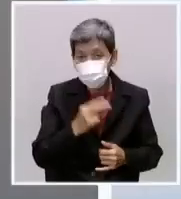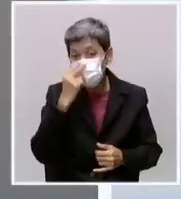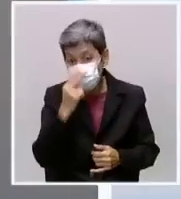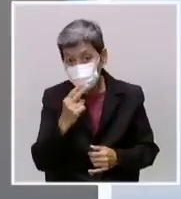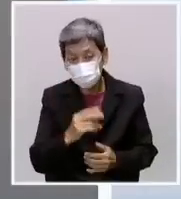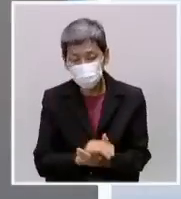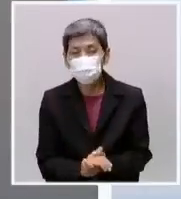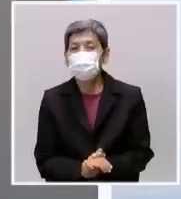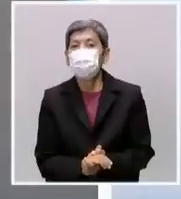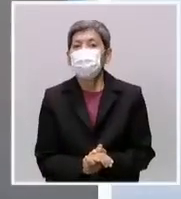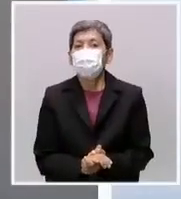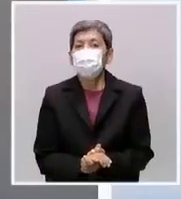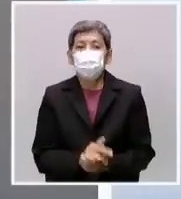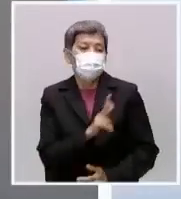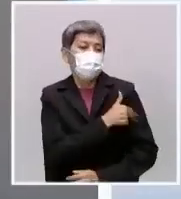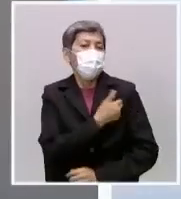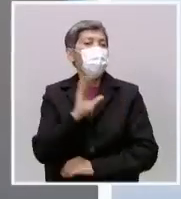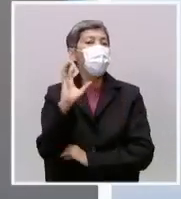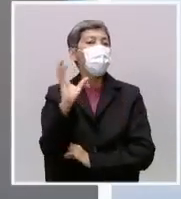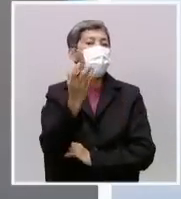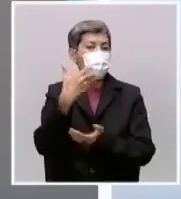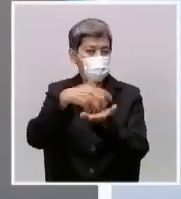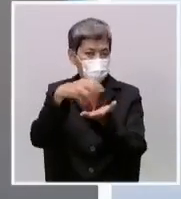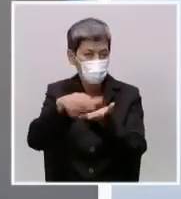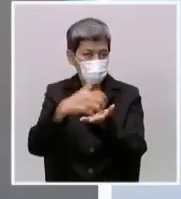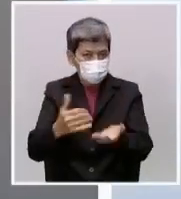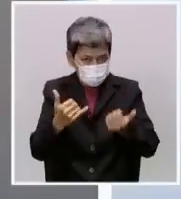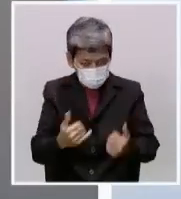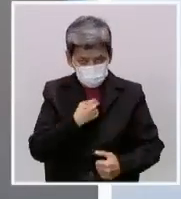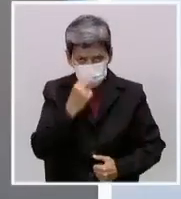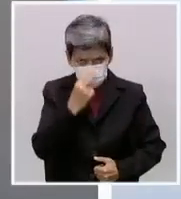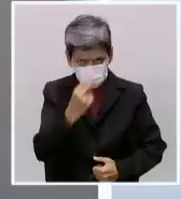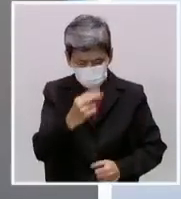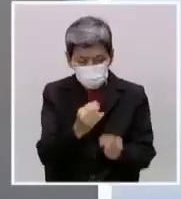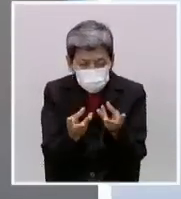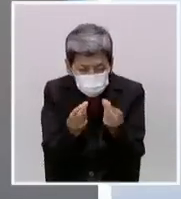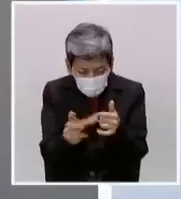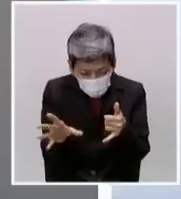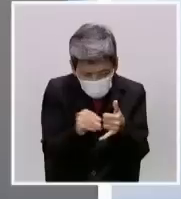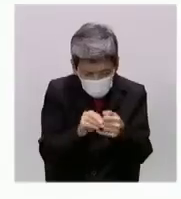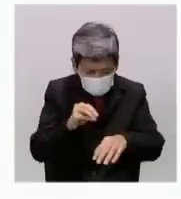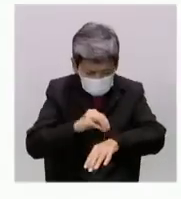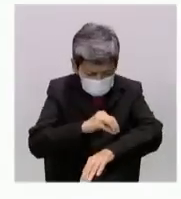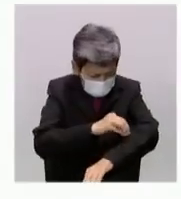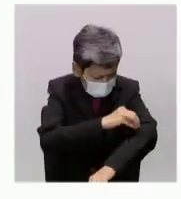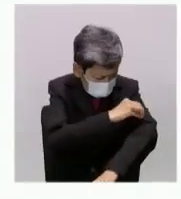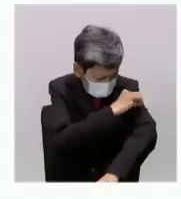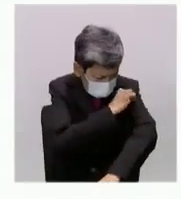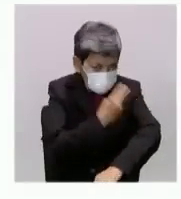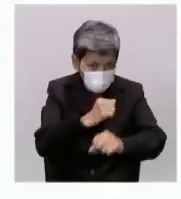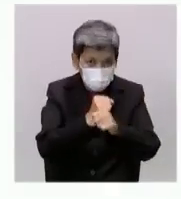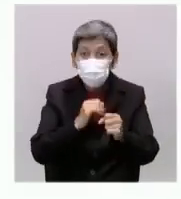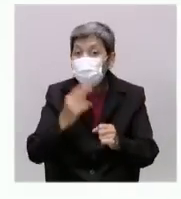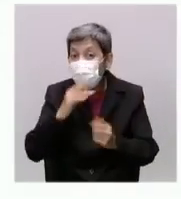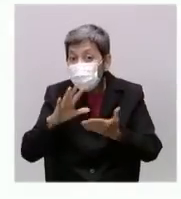ข้อมูลเรื่องนี้กันนะคะโดยล่าสุดองค์การอนามัยโลกเปิดเผยว่ากำลังเฝ้าติดตามตัวเลขผู้ติดเชื้อฝีดาษลิงโดยเฉพาะ